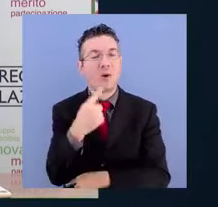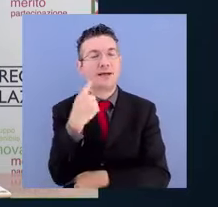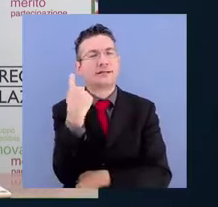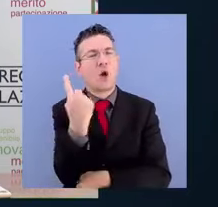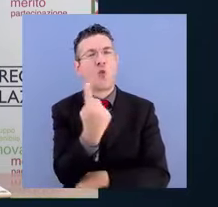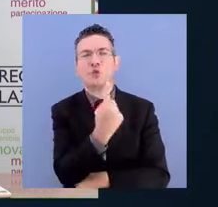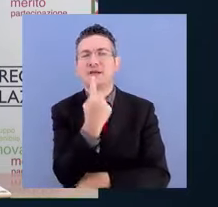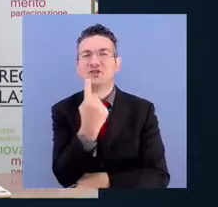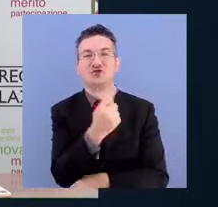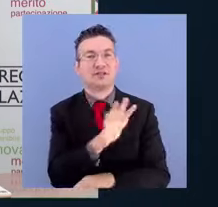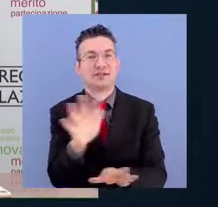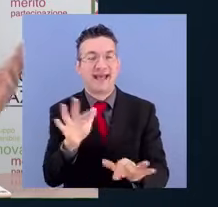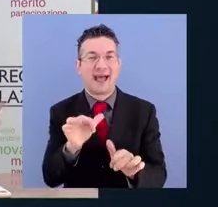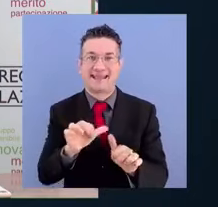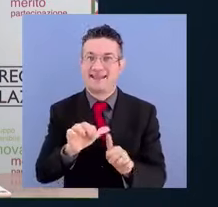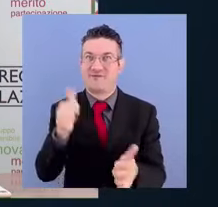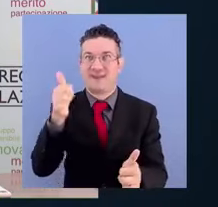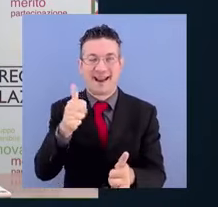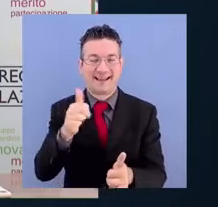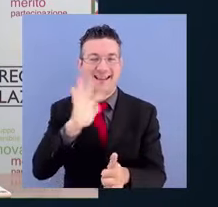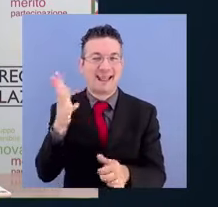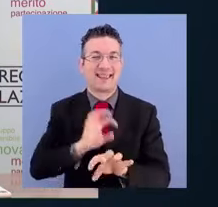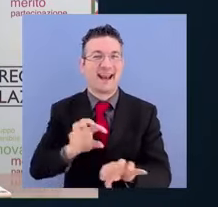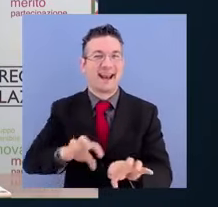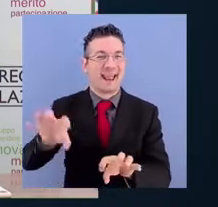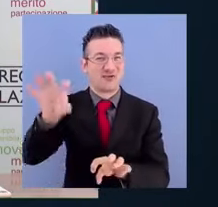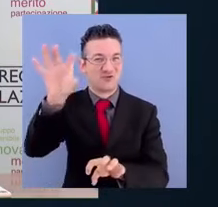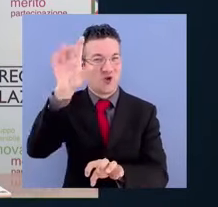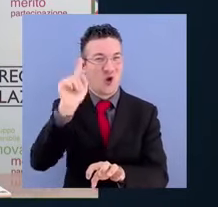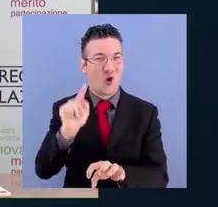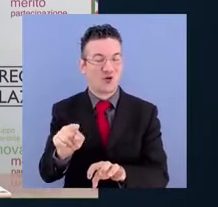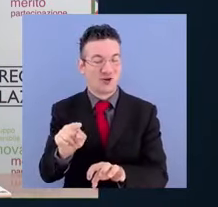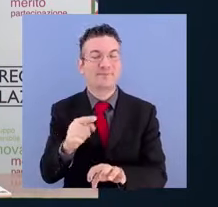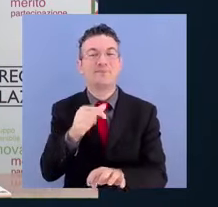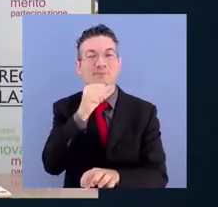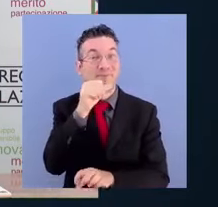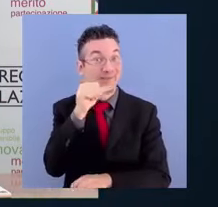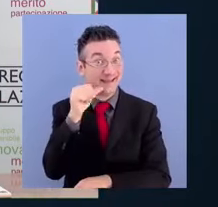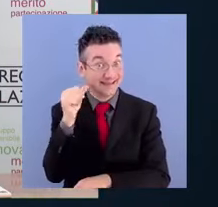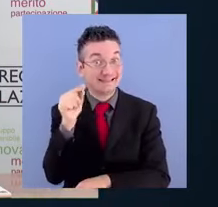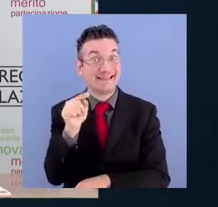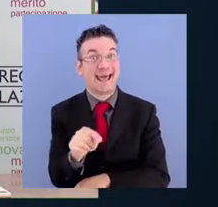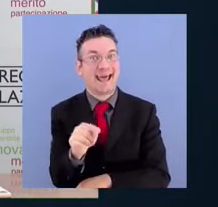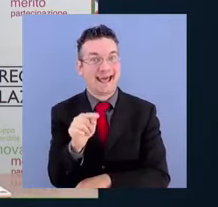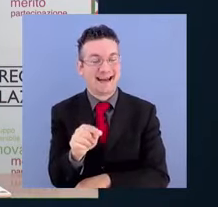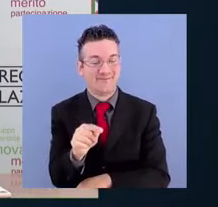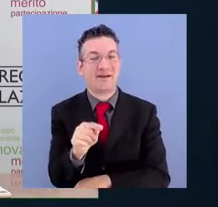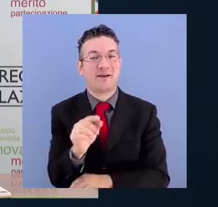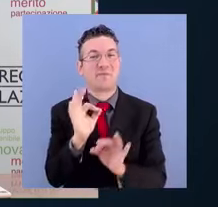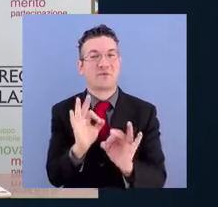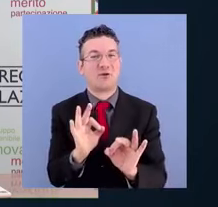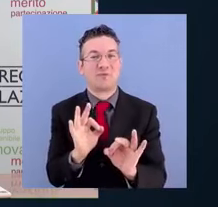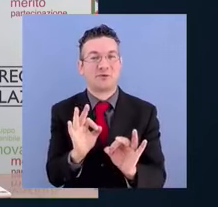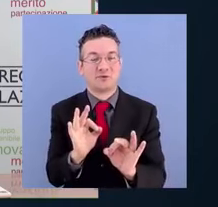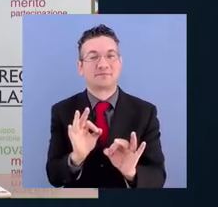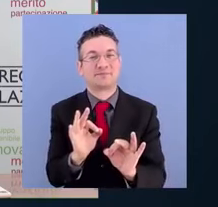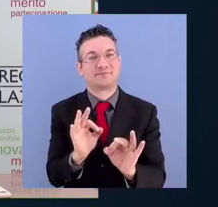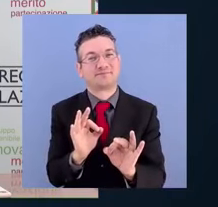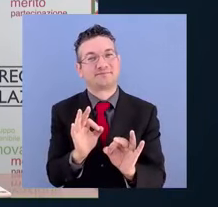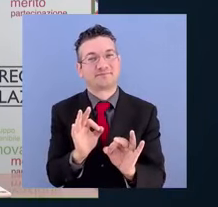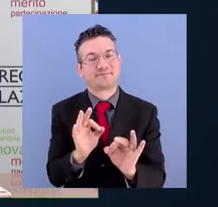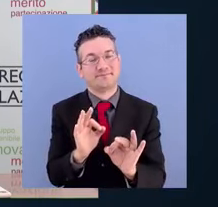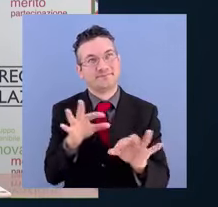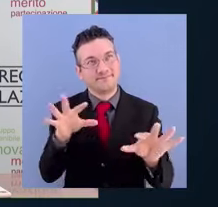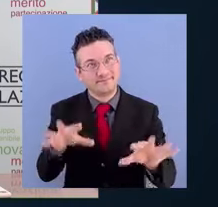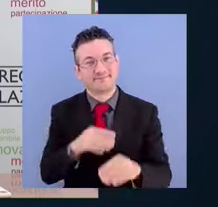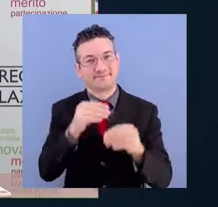differenzia rispetto ad altre situazioni di altre regioni che bisogna partire perché questo è